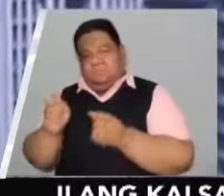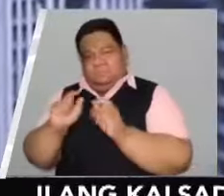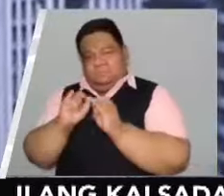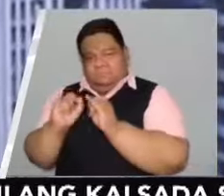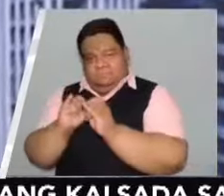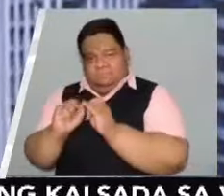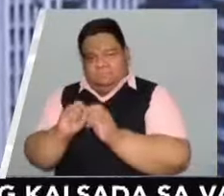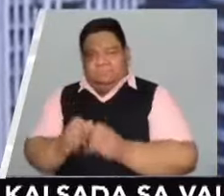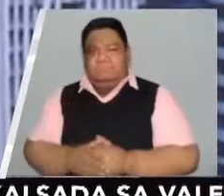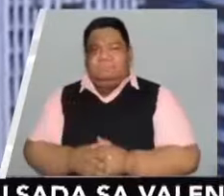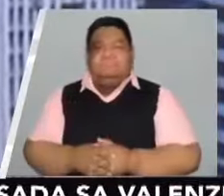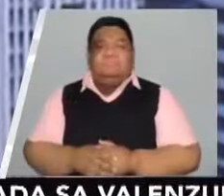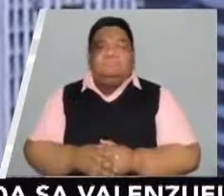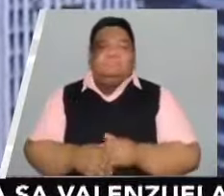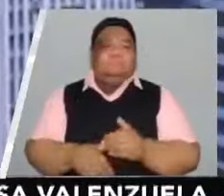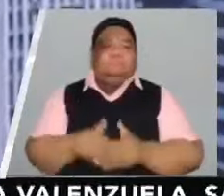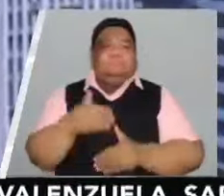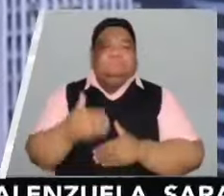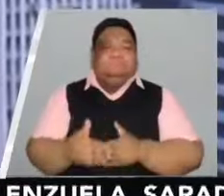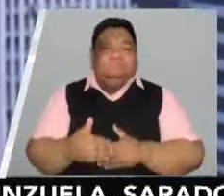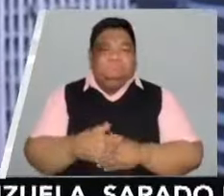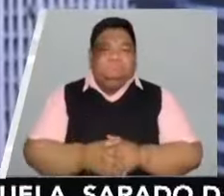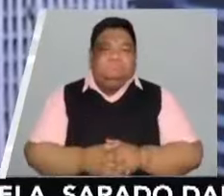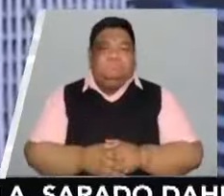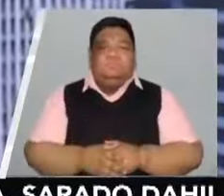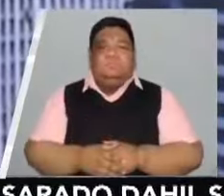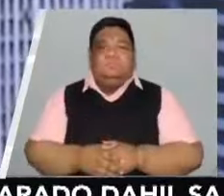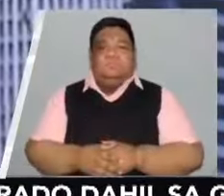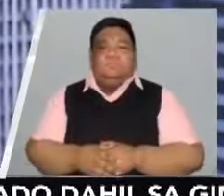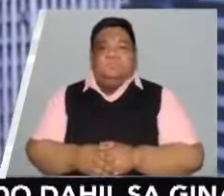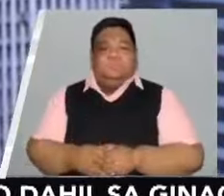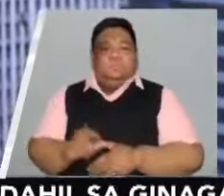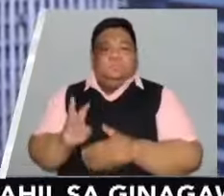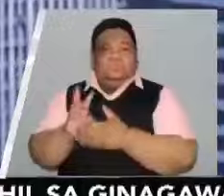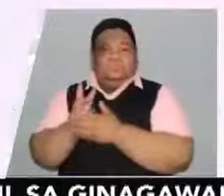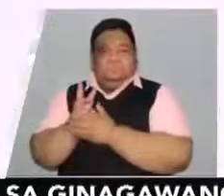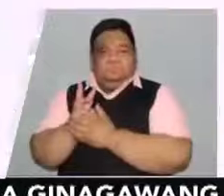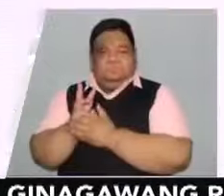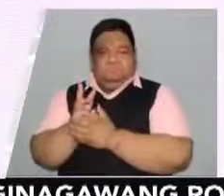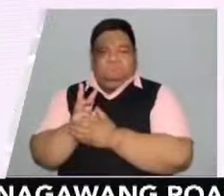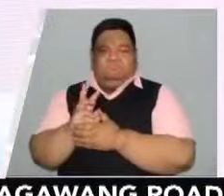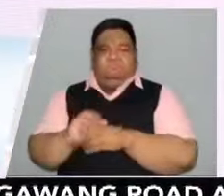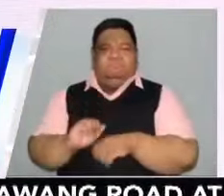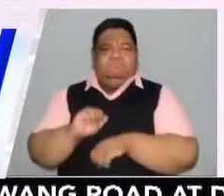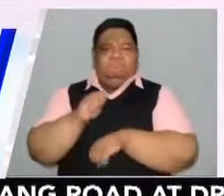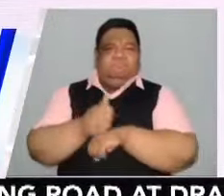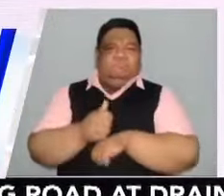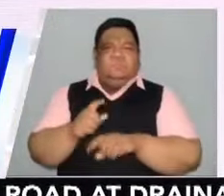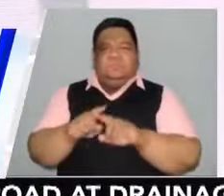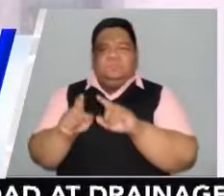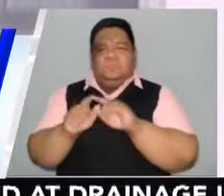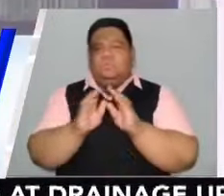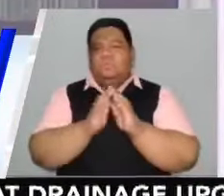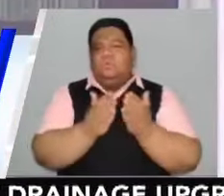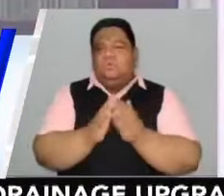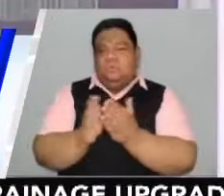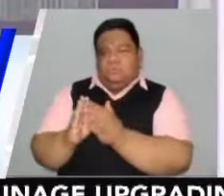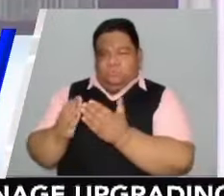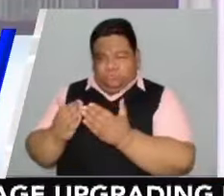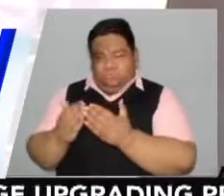Pinangunahan ng komisyon sa wikang Filipino ang paglunsad ng ilang aklat ng bayan. Kabila sa mga aklat na inalunsad ay ang